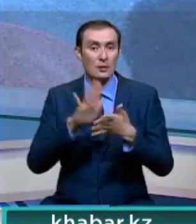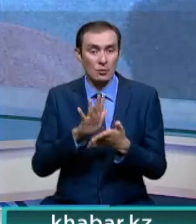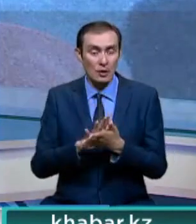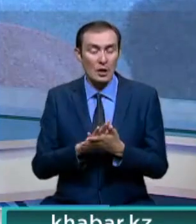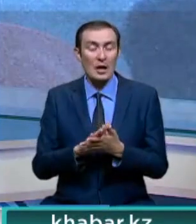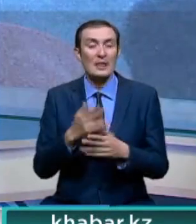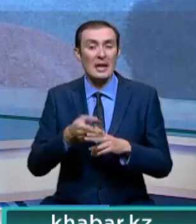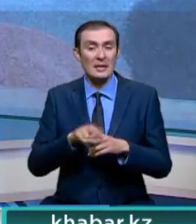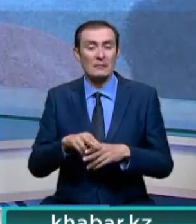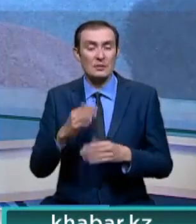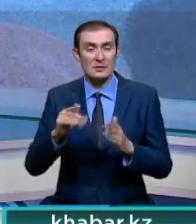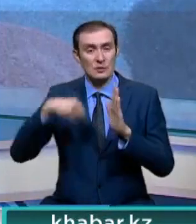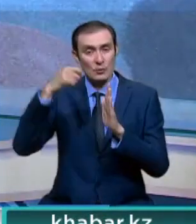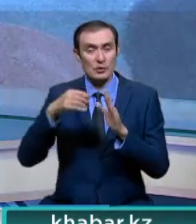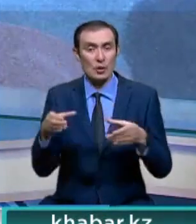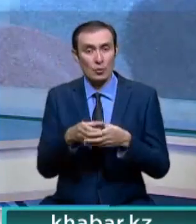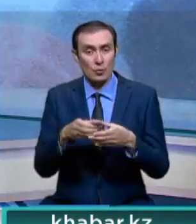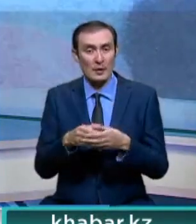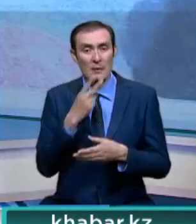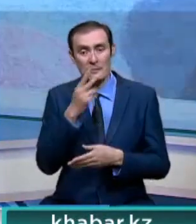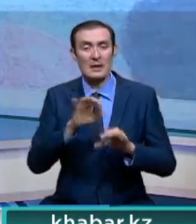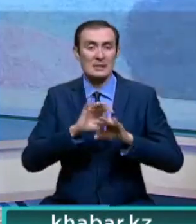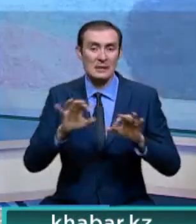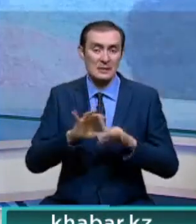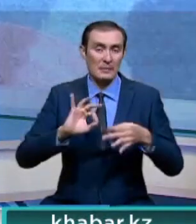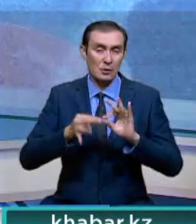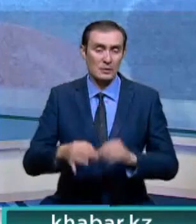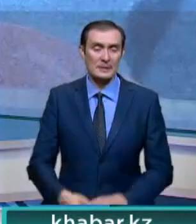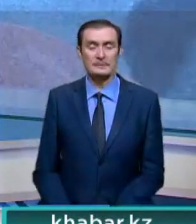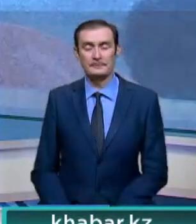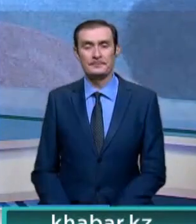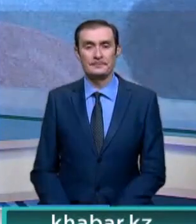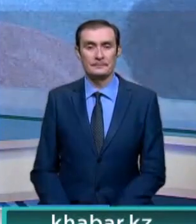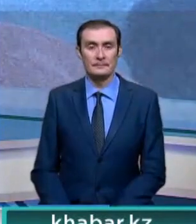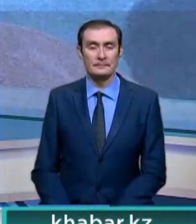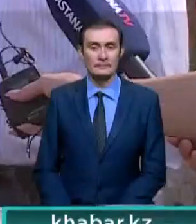месте событий побывала наша съемочная группа Марина Золотарева с подробностями.